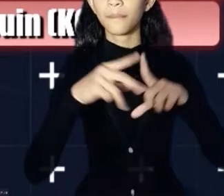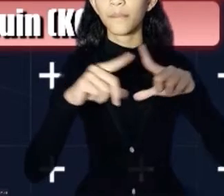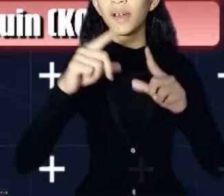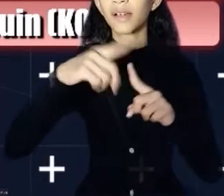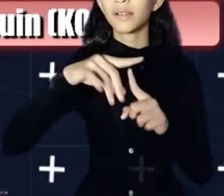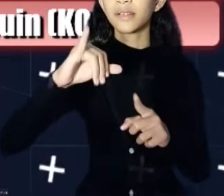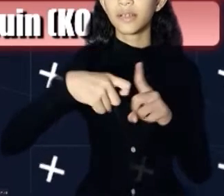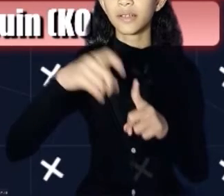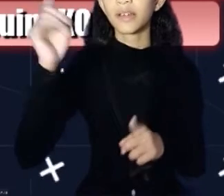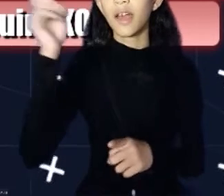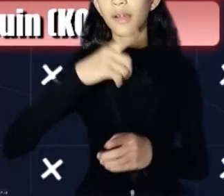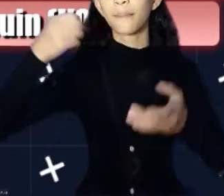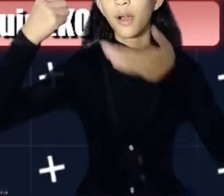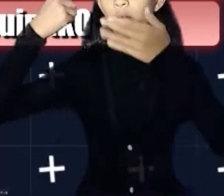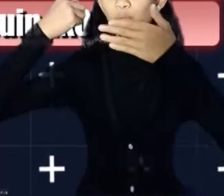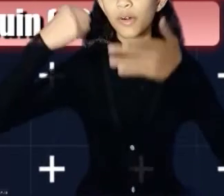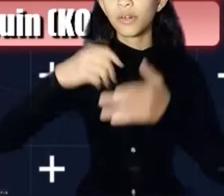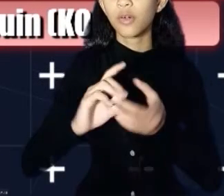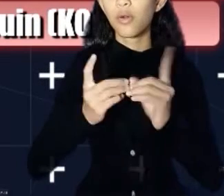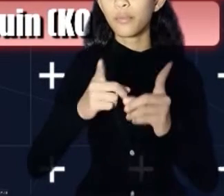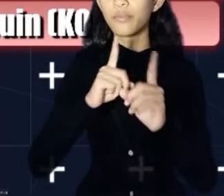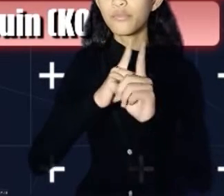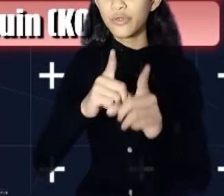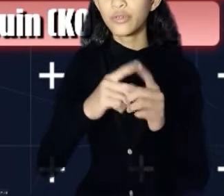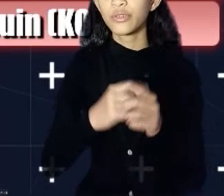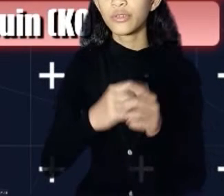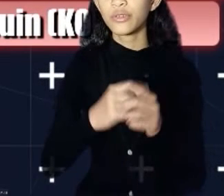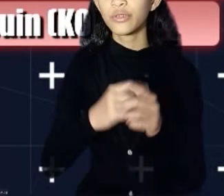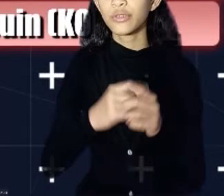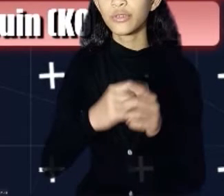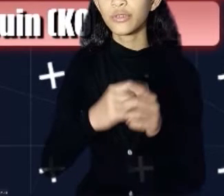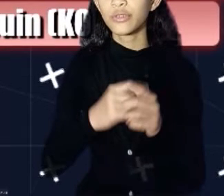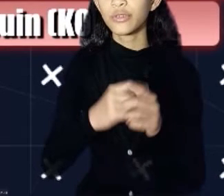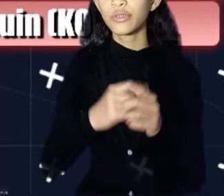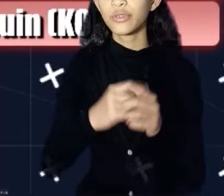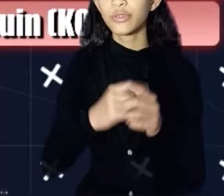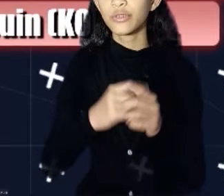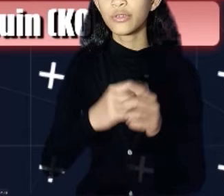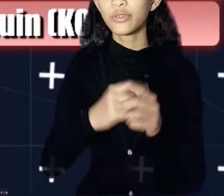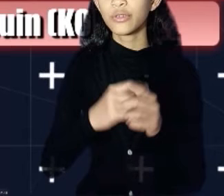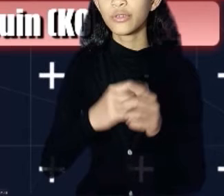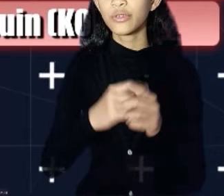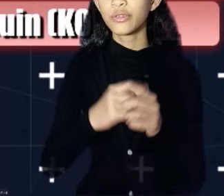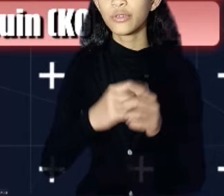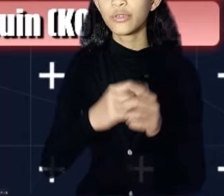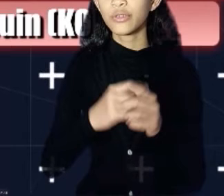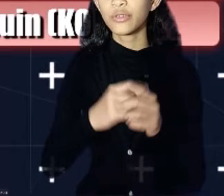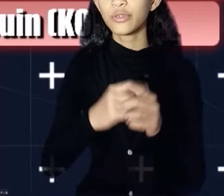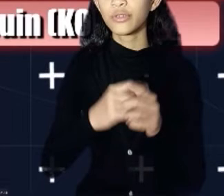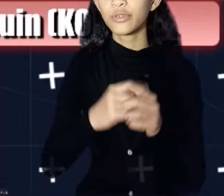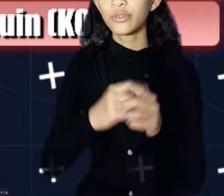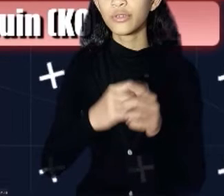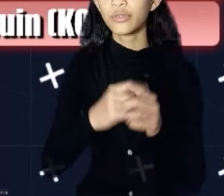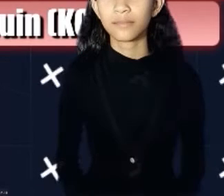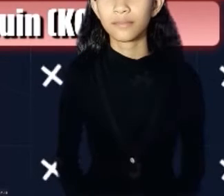kalau saya mau mengikuti teman saya dengan logat Papua dia bertanya dari Amerika ke dari Jepang ke